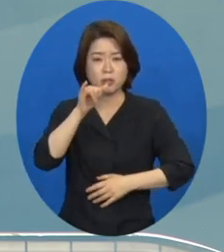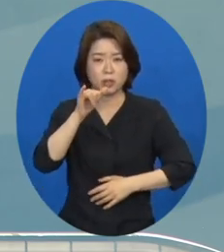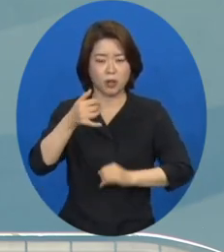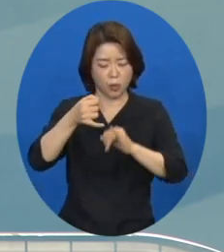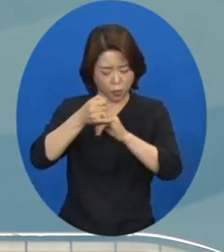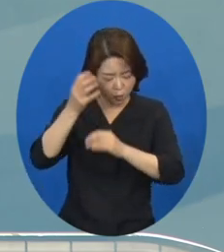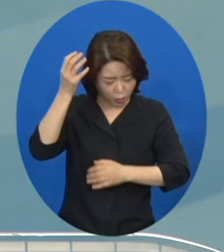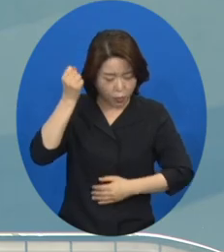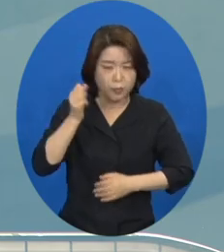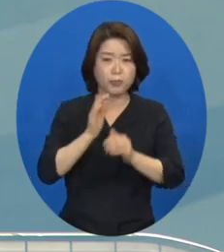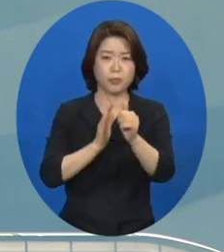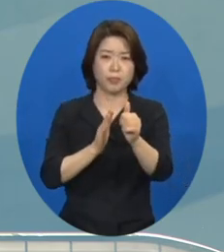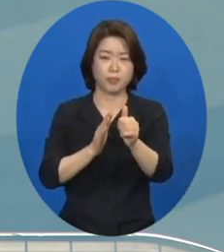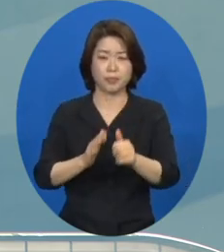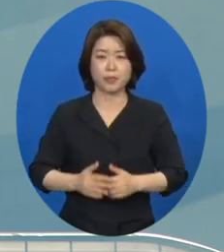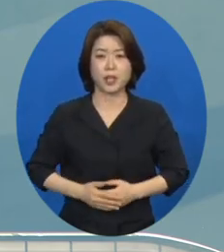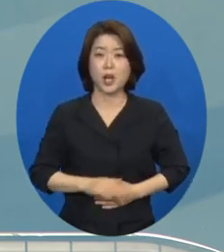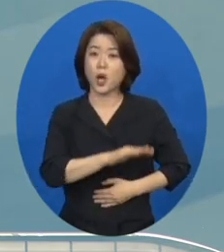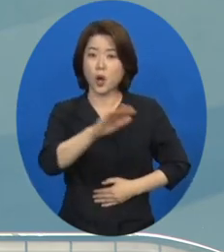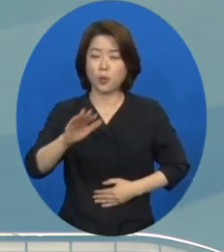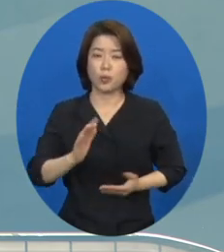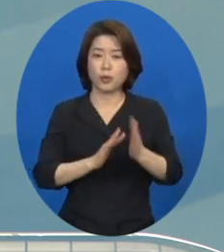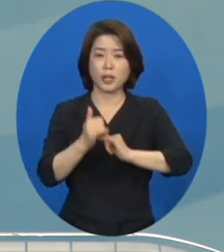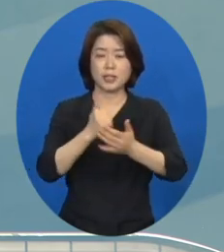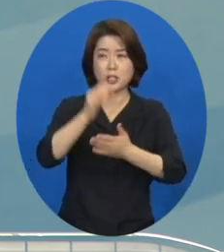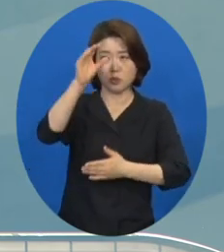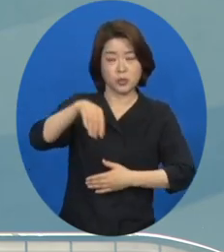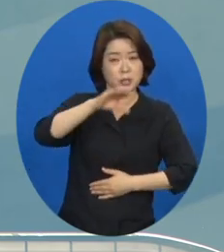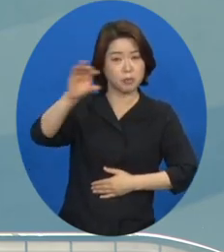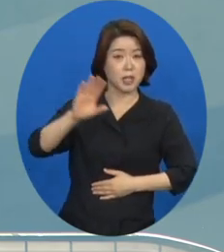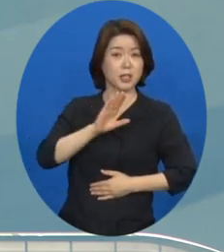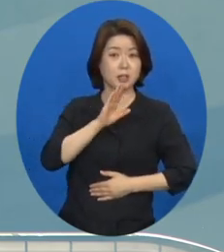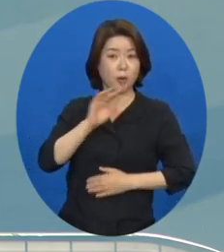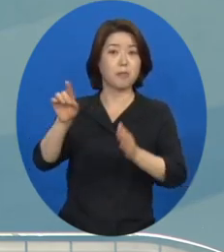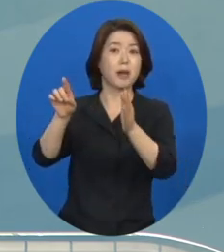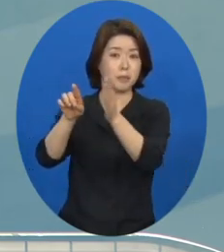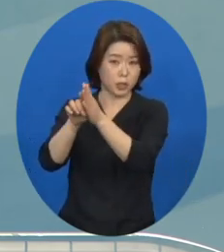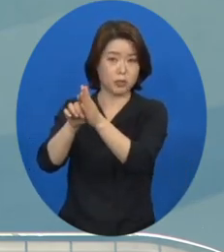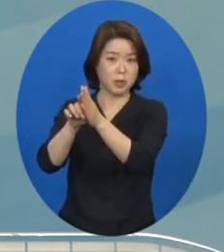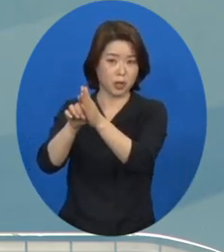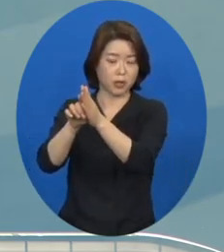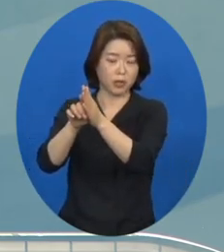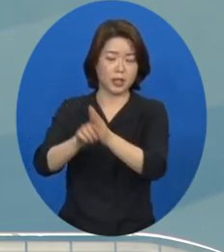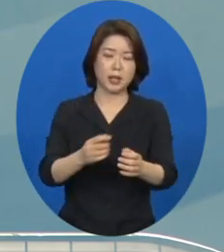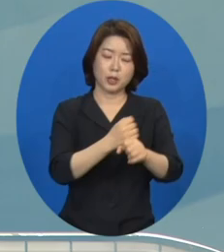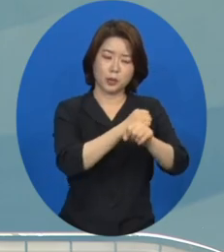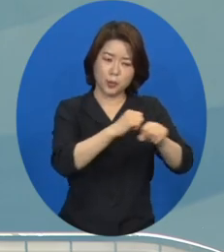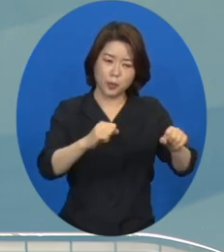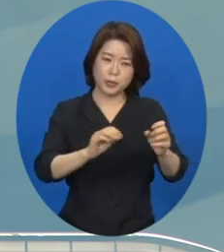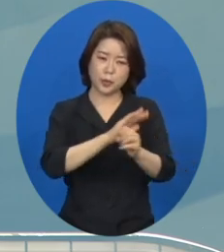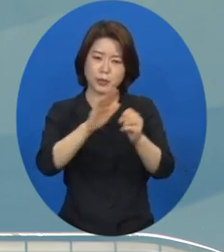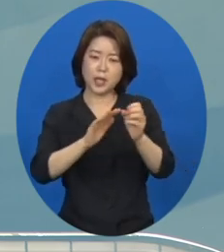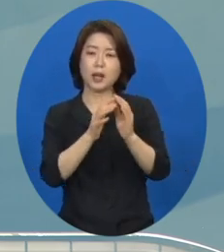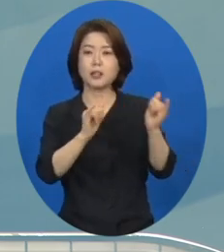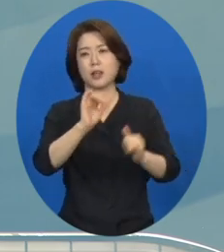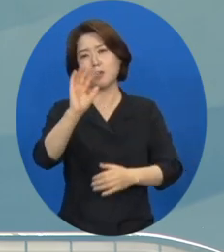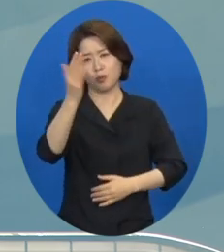안 됩니다. 우리가 예수님의 십자가를 정말 믿으면 그러면 용서하고 사랑하는 사람이